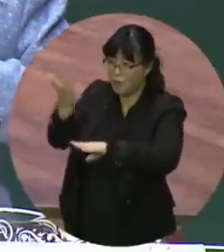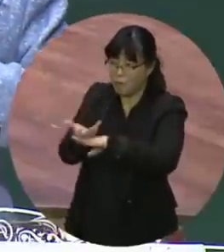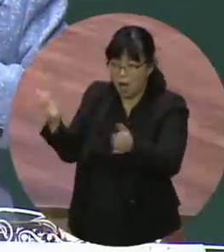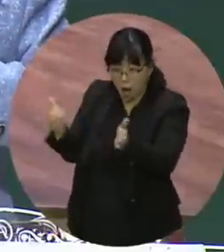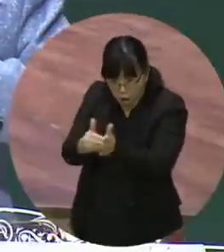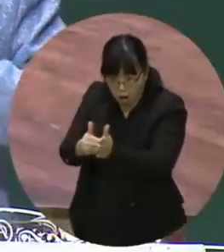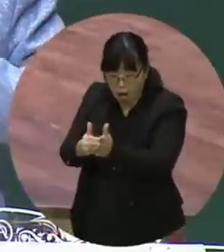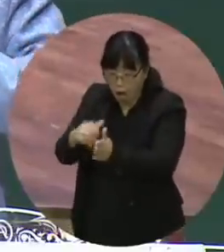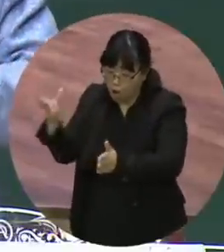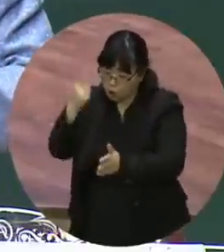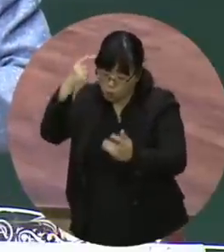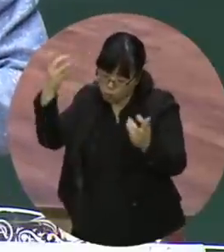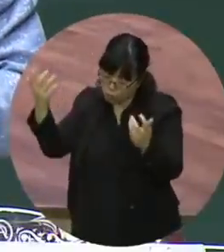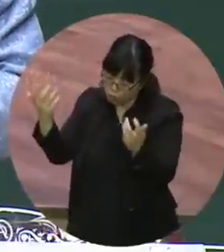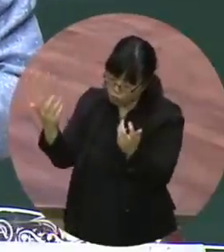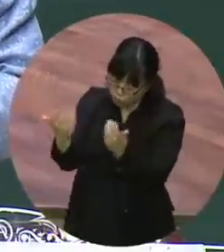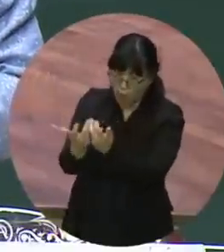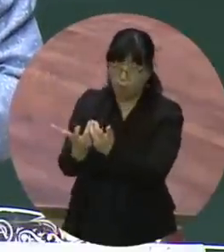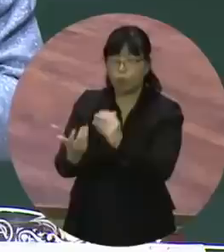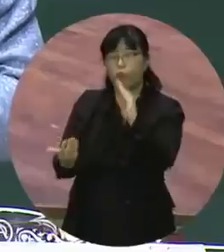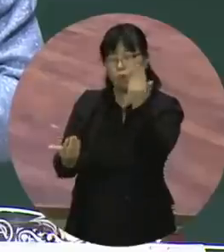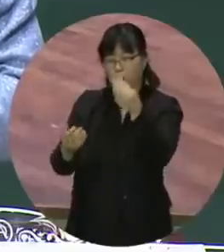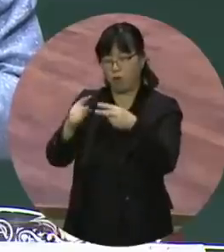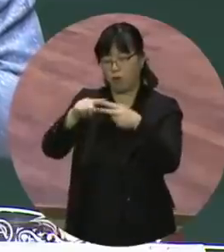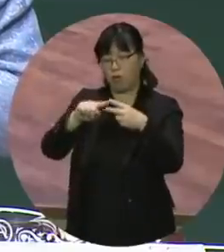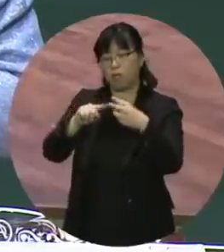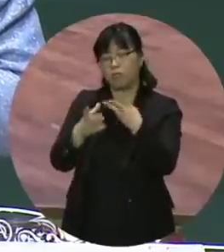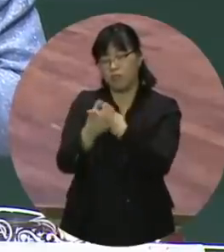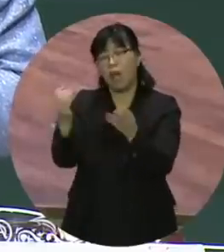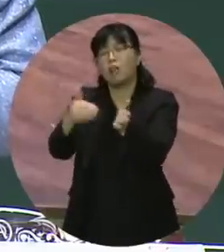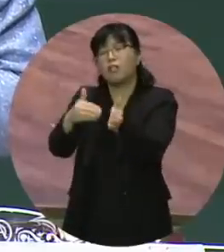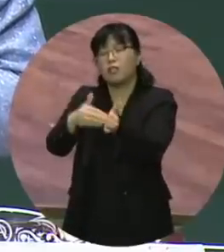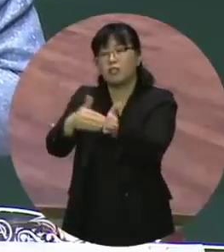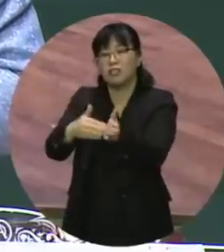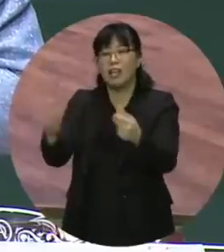나는 누리다 보니까 세월이 가는지 안 가니 나이를 먹었냐 안 먹었냐 몰라.